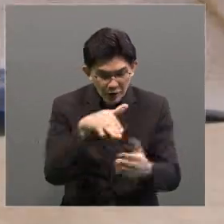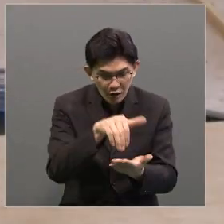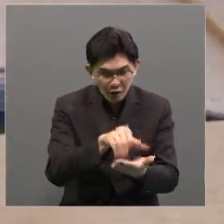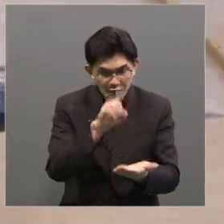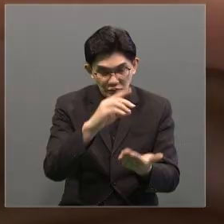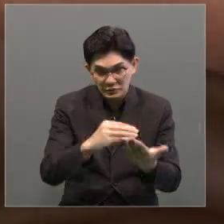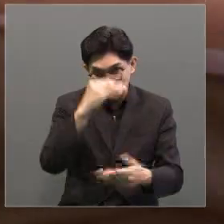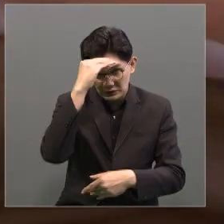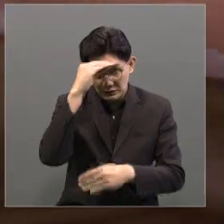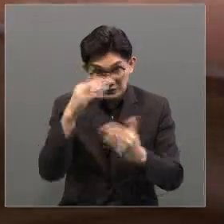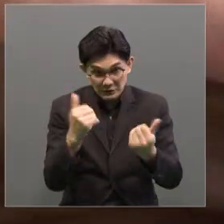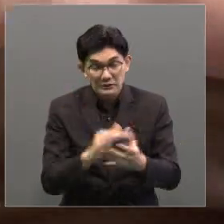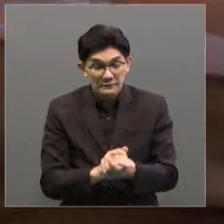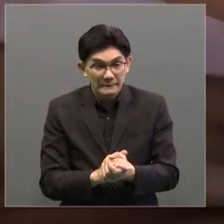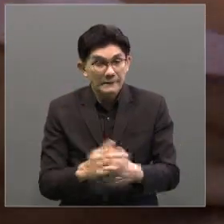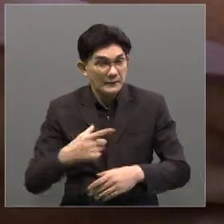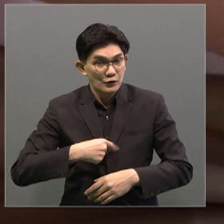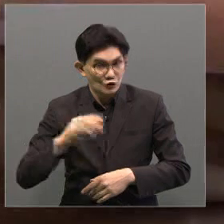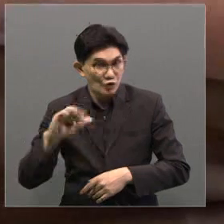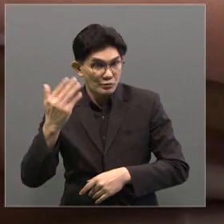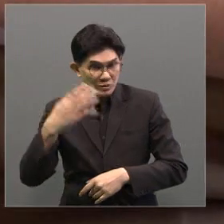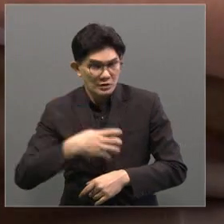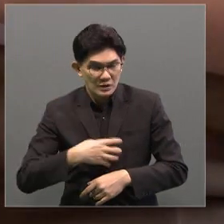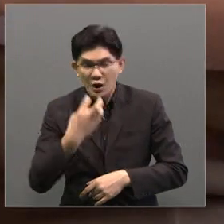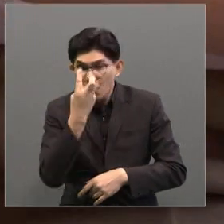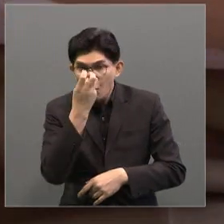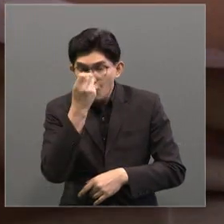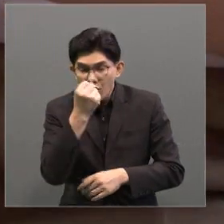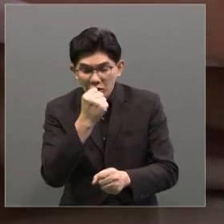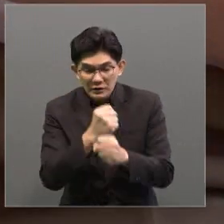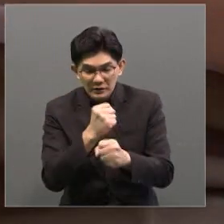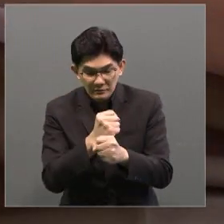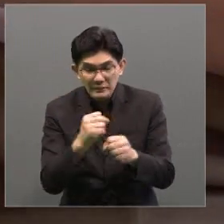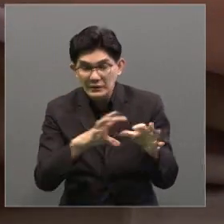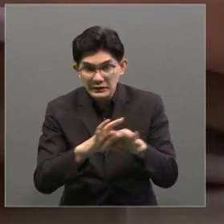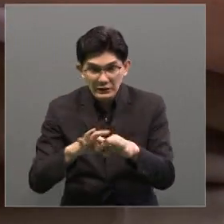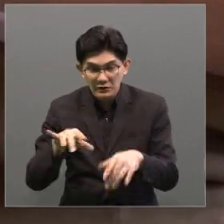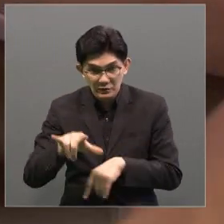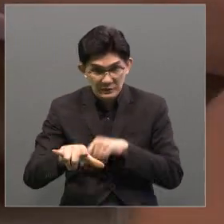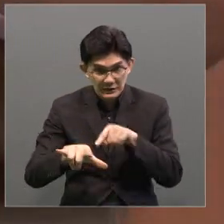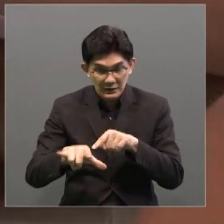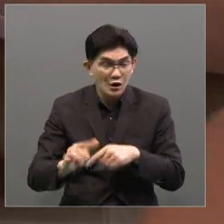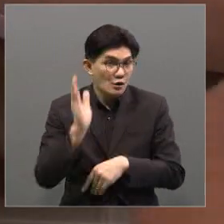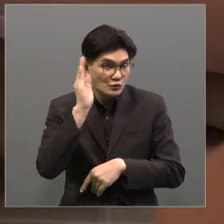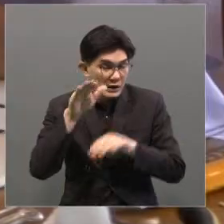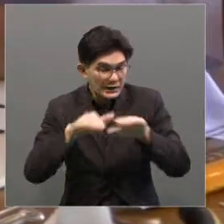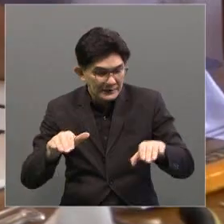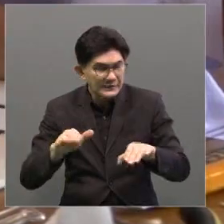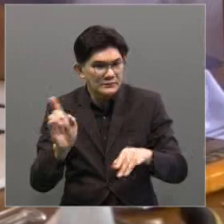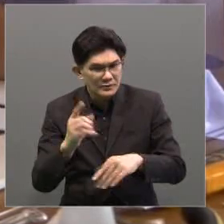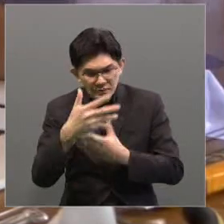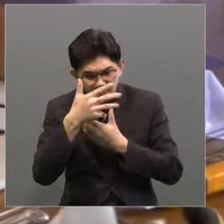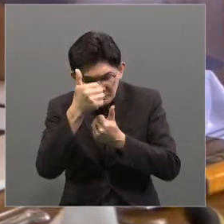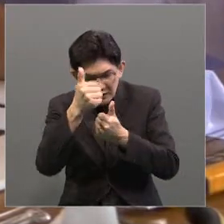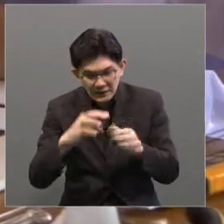าศยานนี้เริ่มต้นจากความชอบที่อยากจะทดลองเรียนรู้เกี่ยวกับเครื่องบินซึ่งด้วยความเป็นเด็กผู้ชายก็จะค่อนข้างสนใ